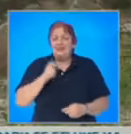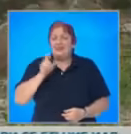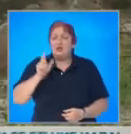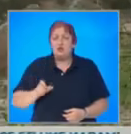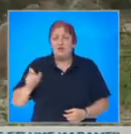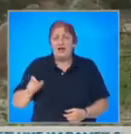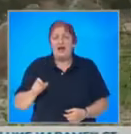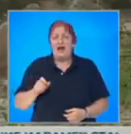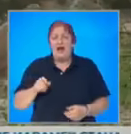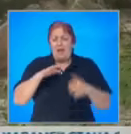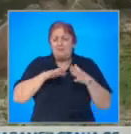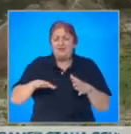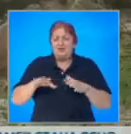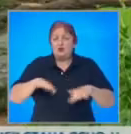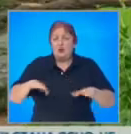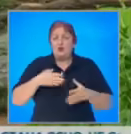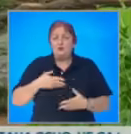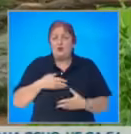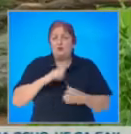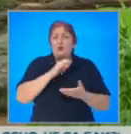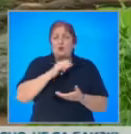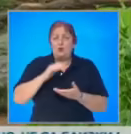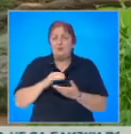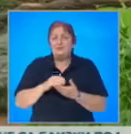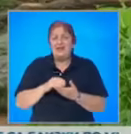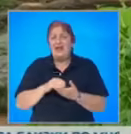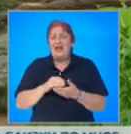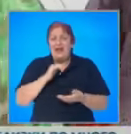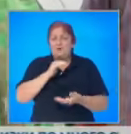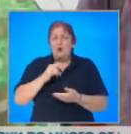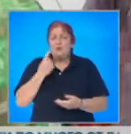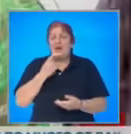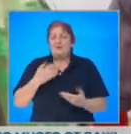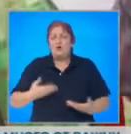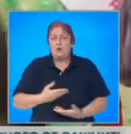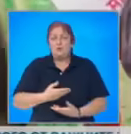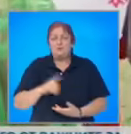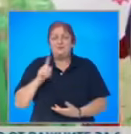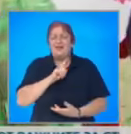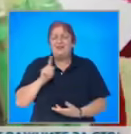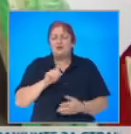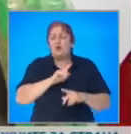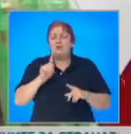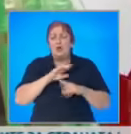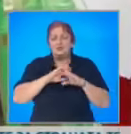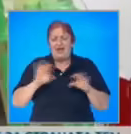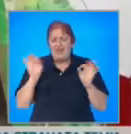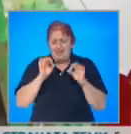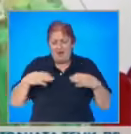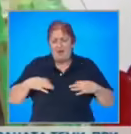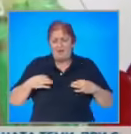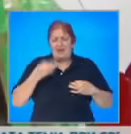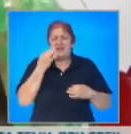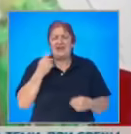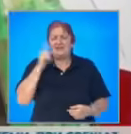души. В бедстващите райони има нужда от провизии и неща от първа необходимост. Нищо не остана. Нямаме дрехи. От три